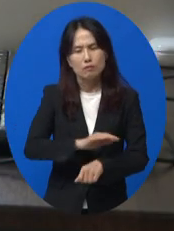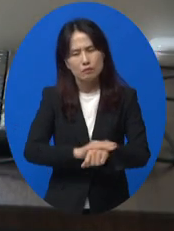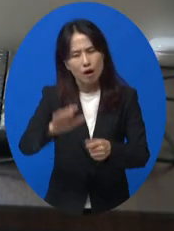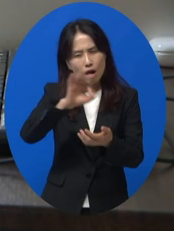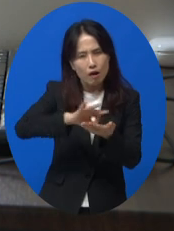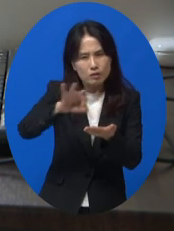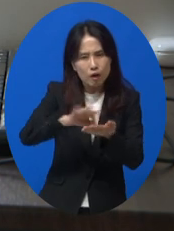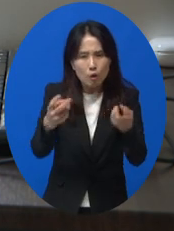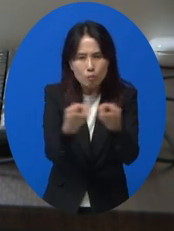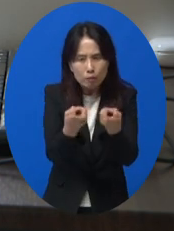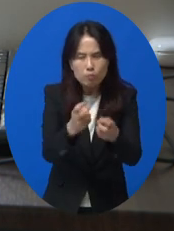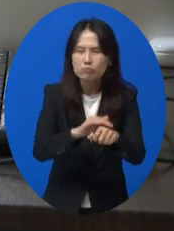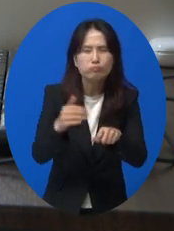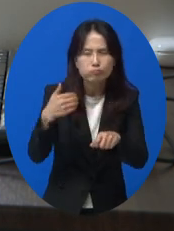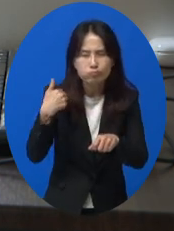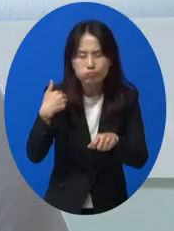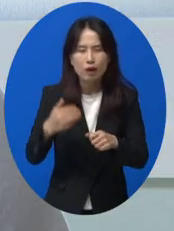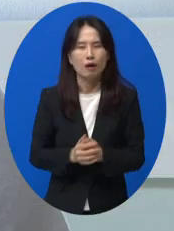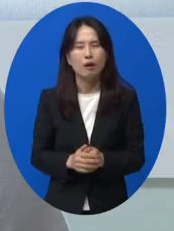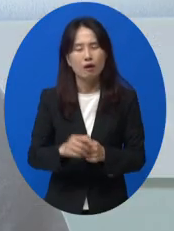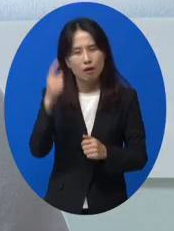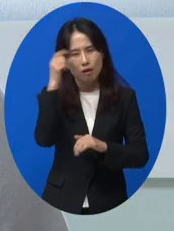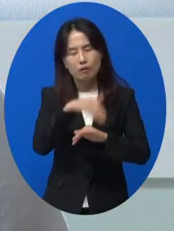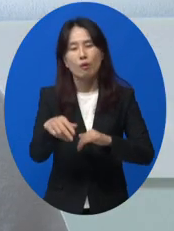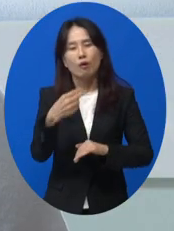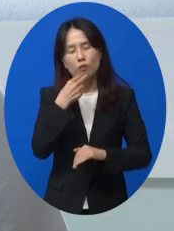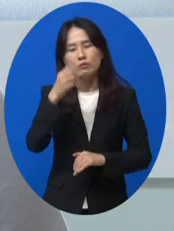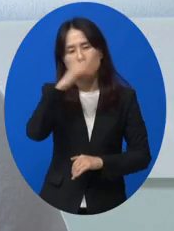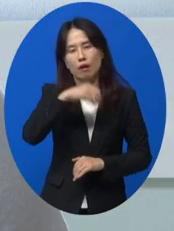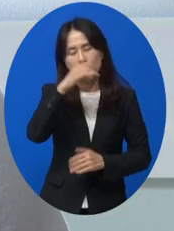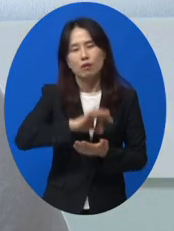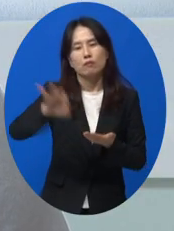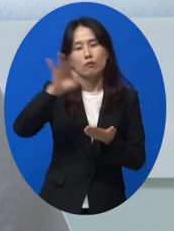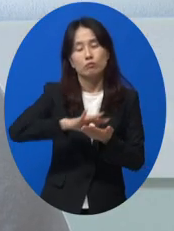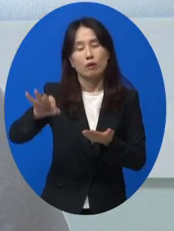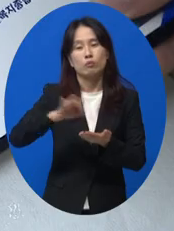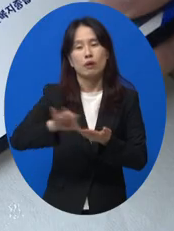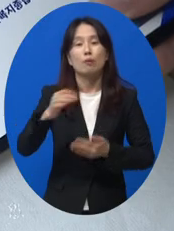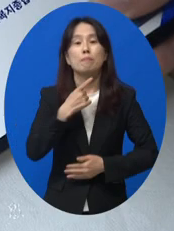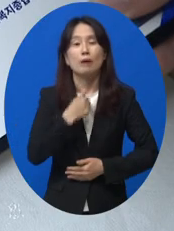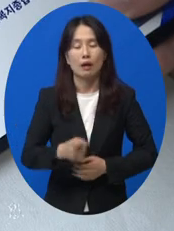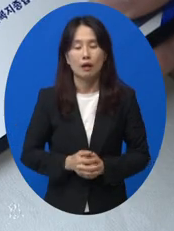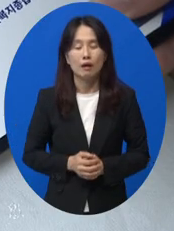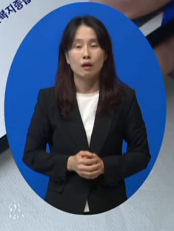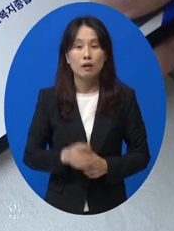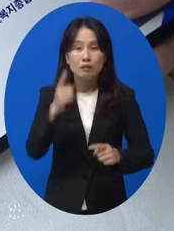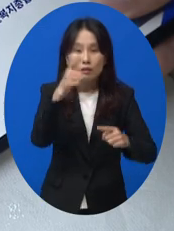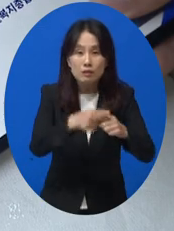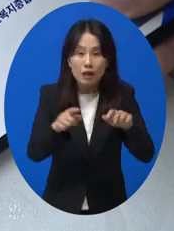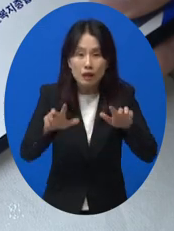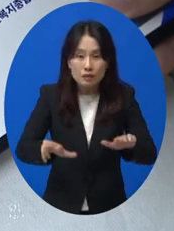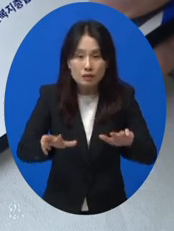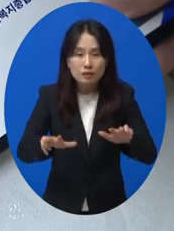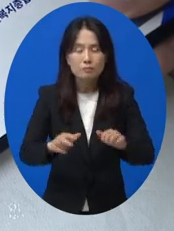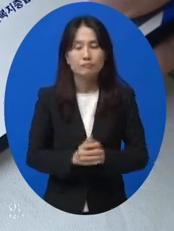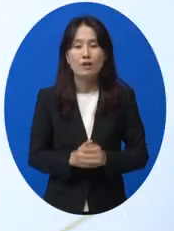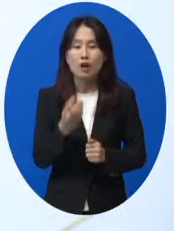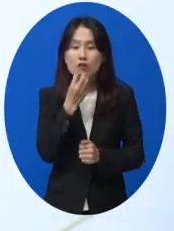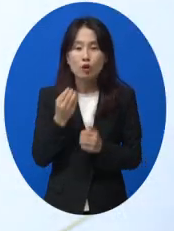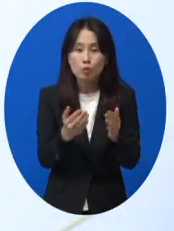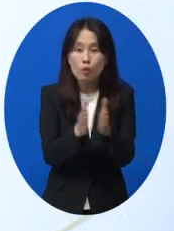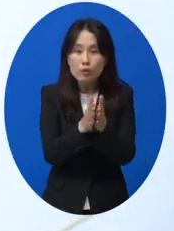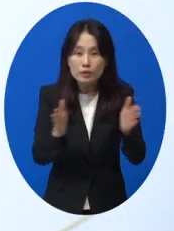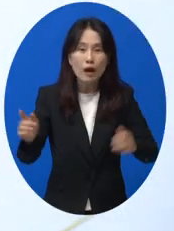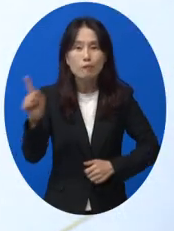쓸 방법은 잘 몰라 여태 계획 없이 소비했다고 털어놓습니다. 그러다 최근 박 씨는 경기도에서